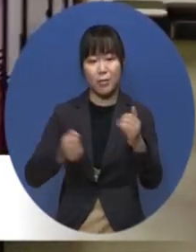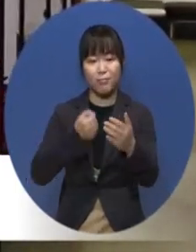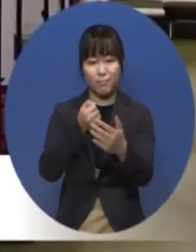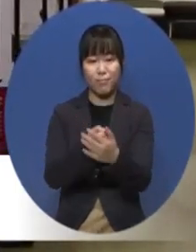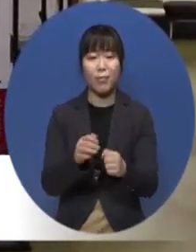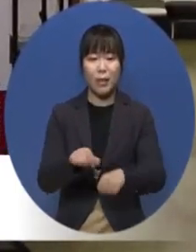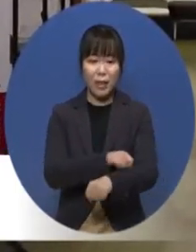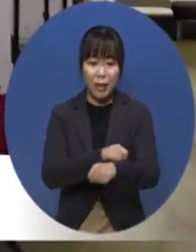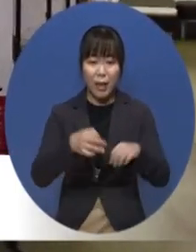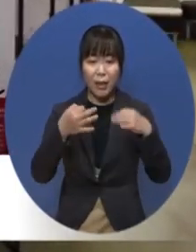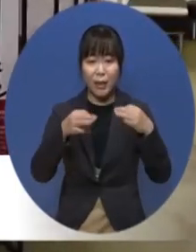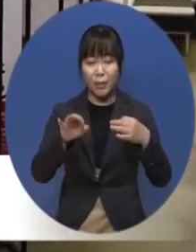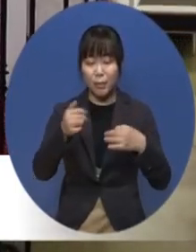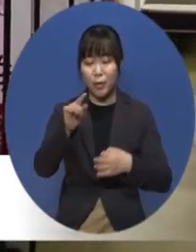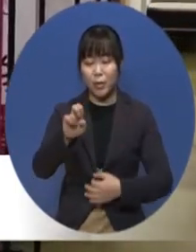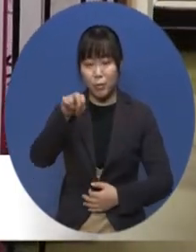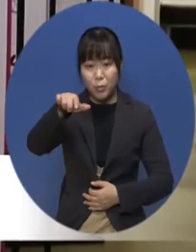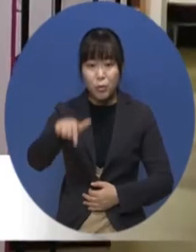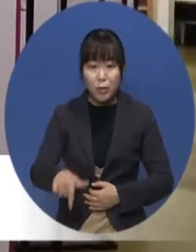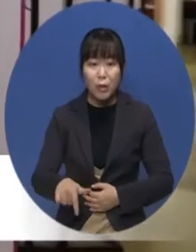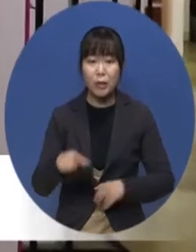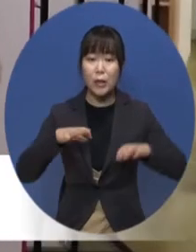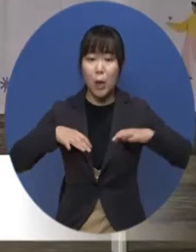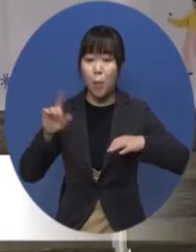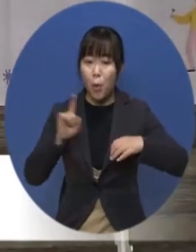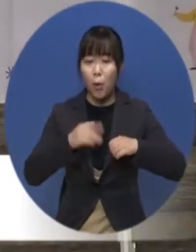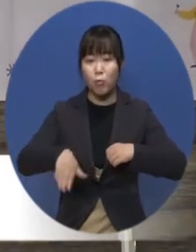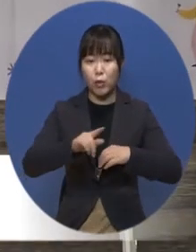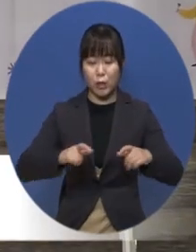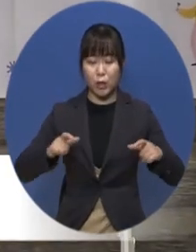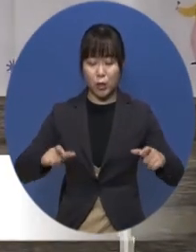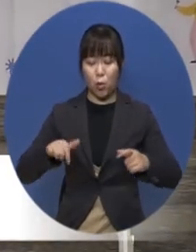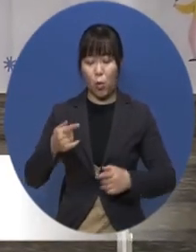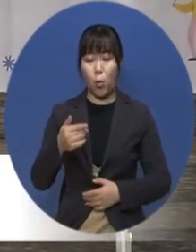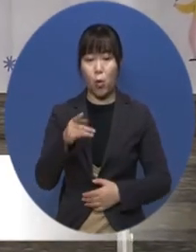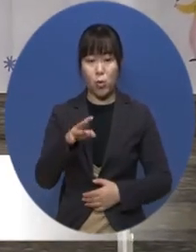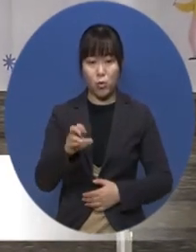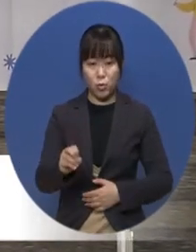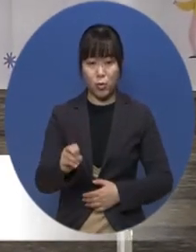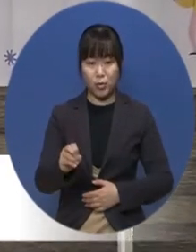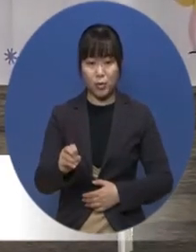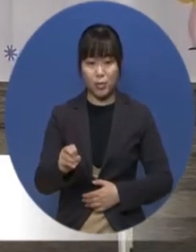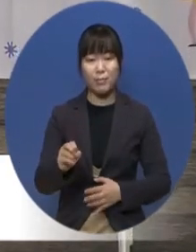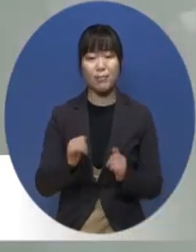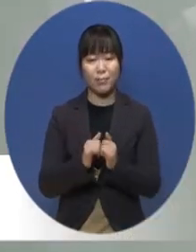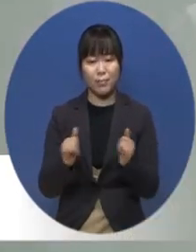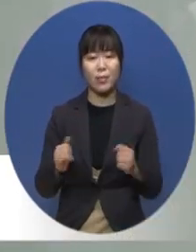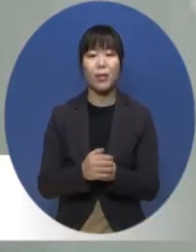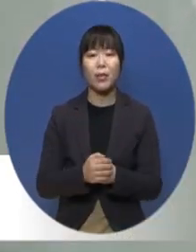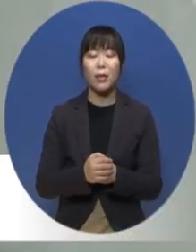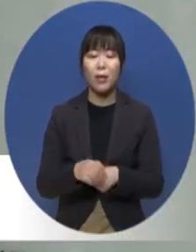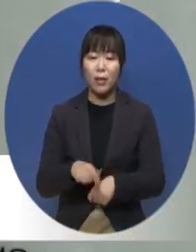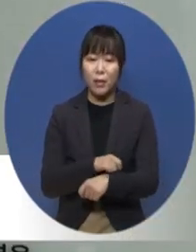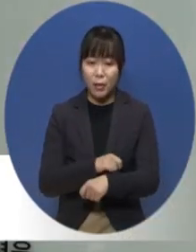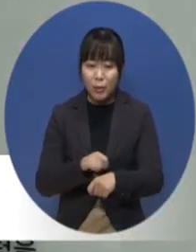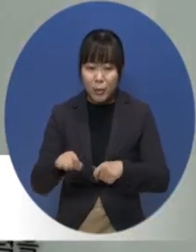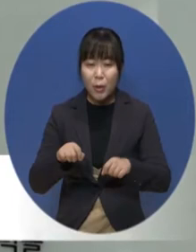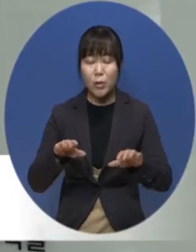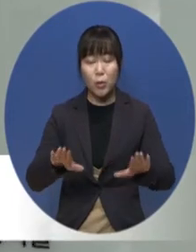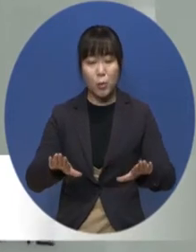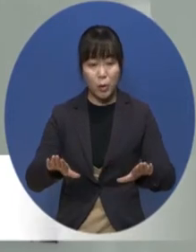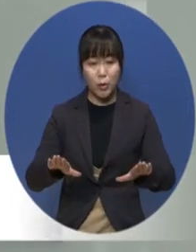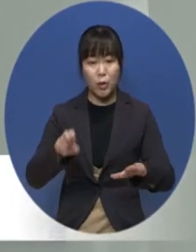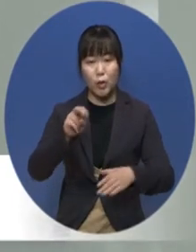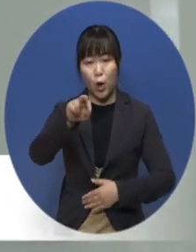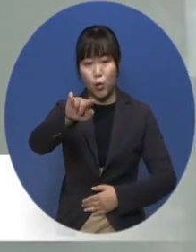특히 김금숙 작가는 자랑스럽게도 우리 지역 고흥 출신 작가입니다. 그래서 이번 특별전은